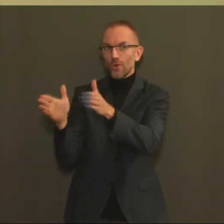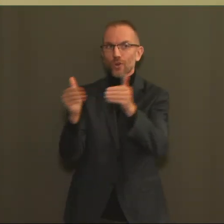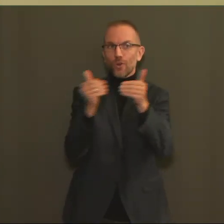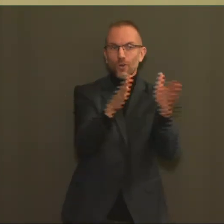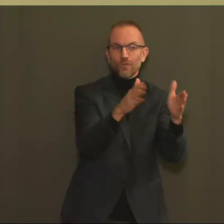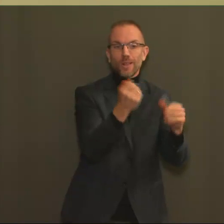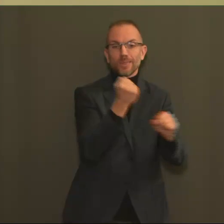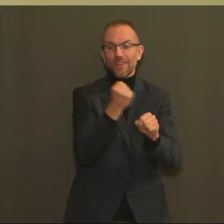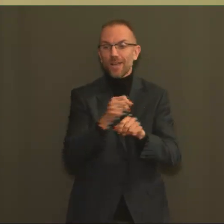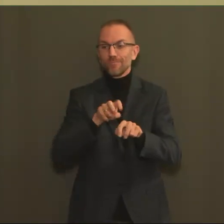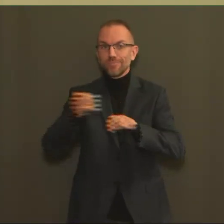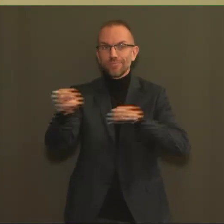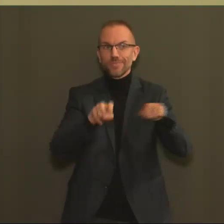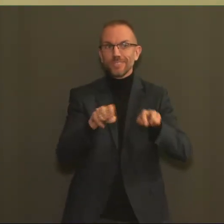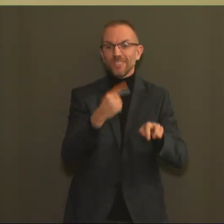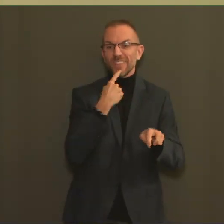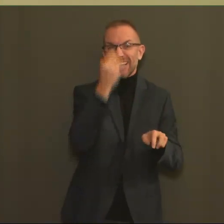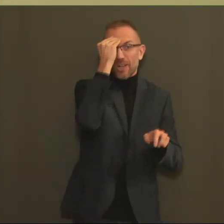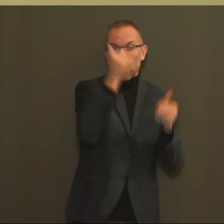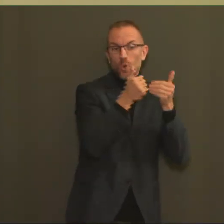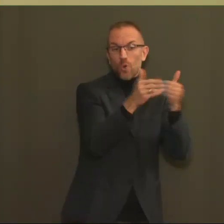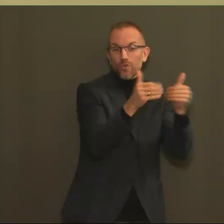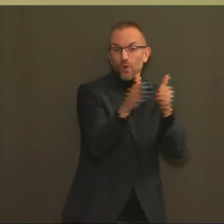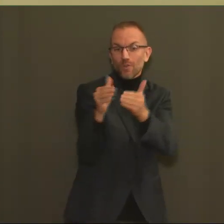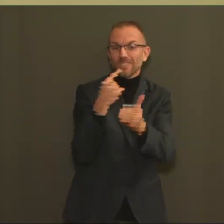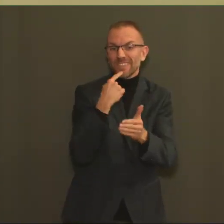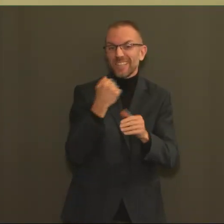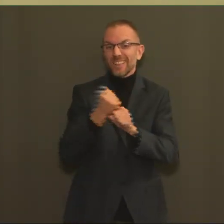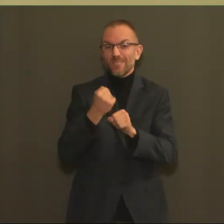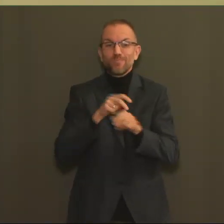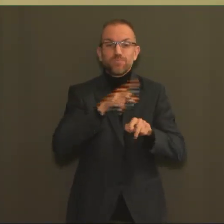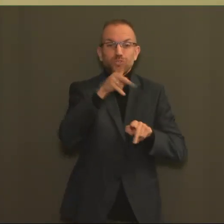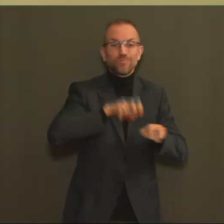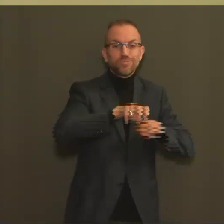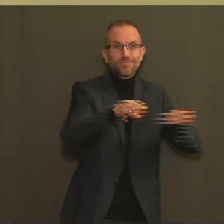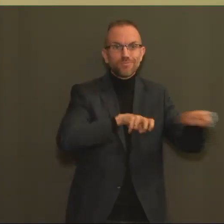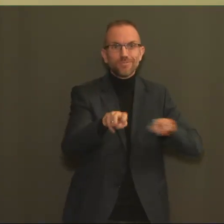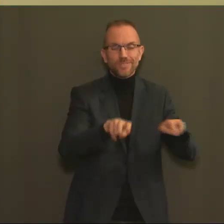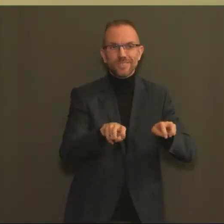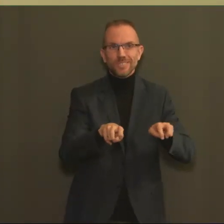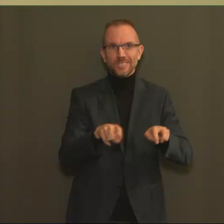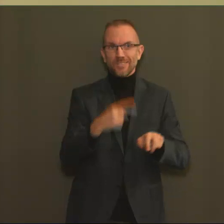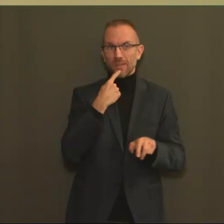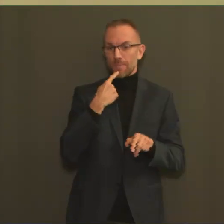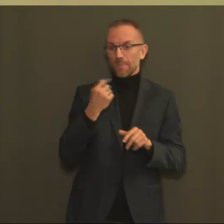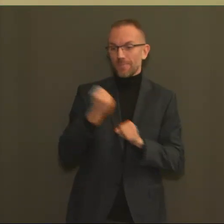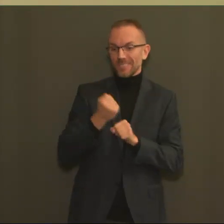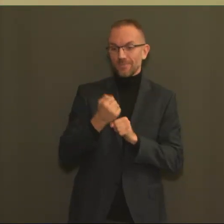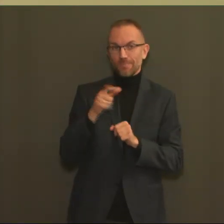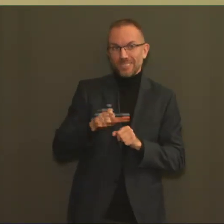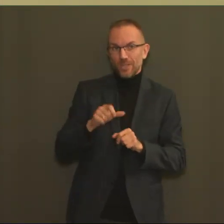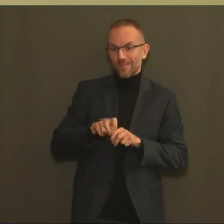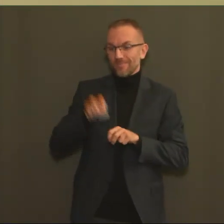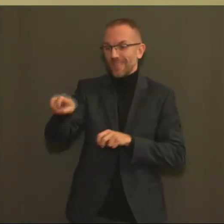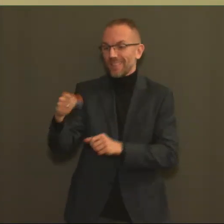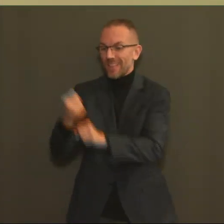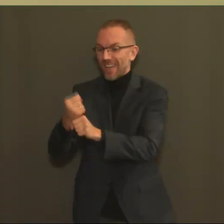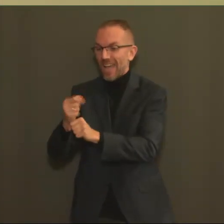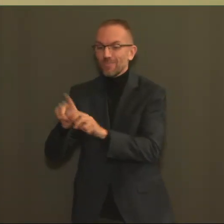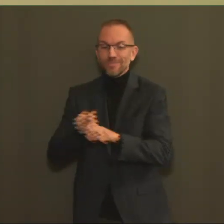al binnen ziek doen die plesman plus we verder dutra variant goed ge yo naar het hoeveel programma be the tail hem zal doosje we